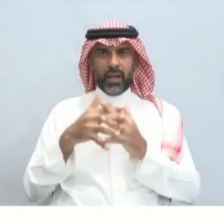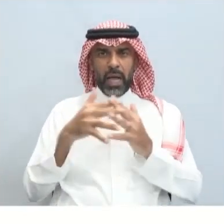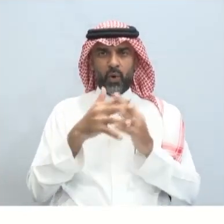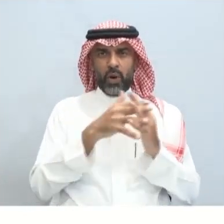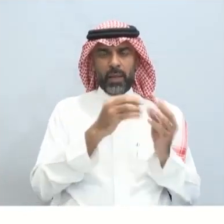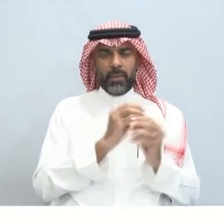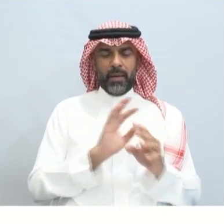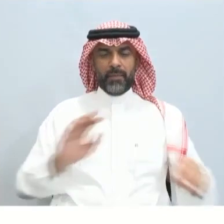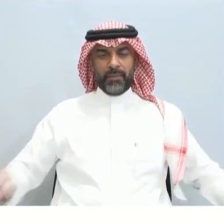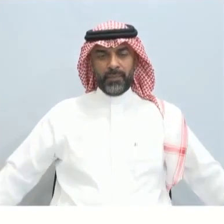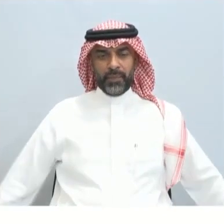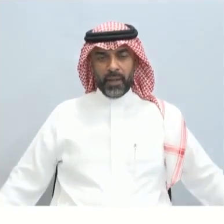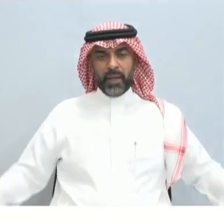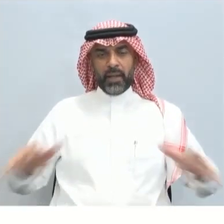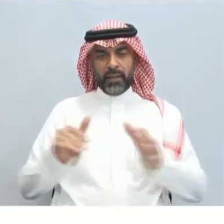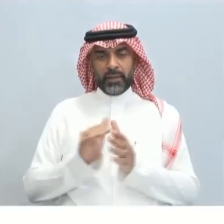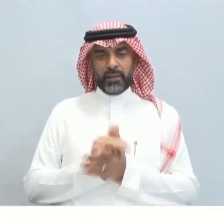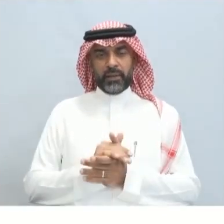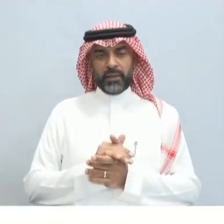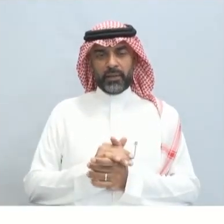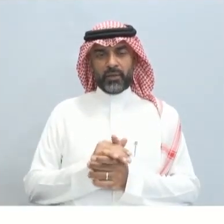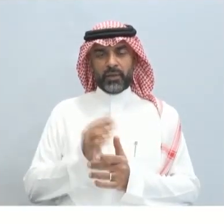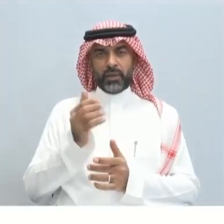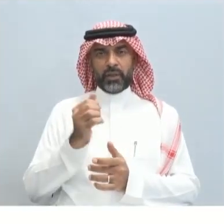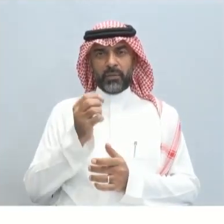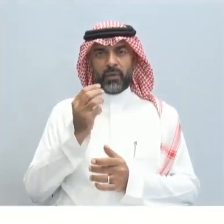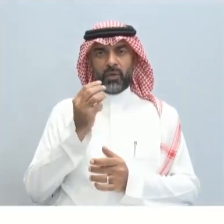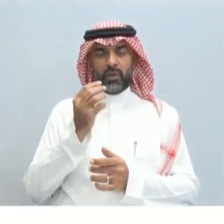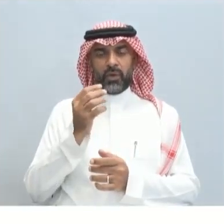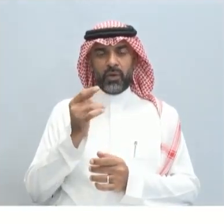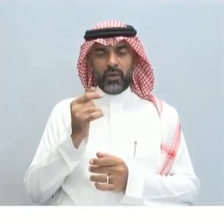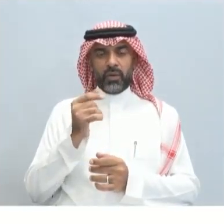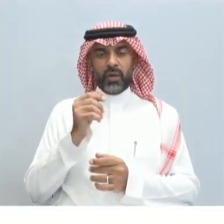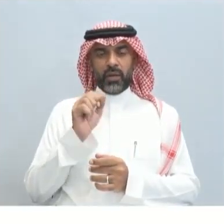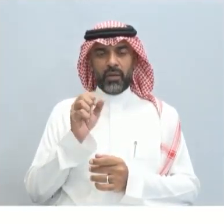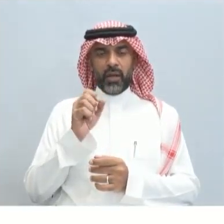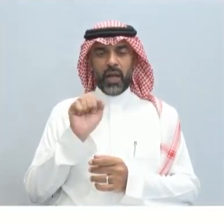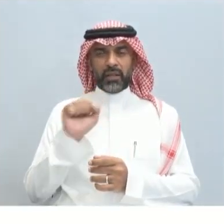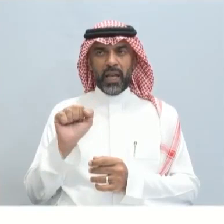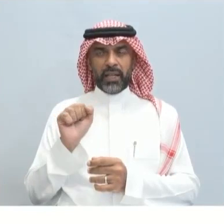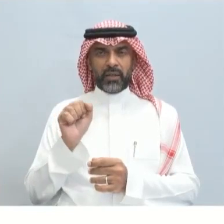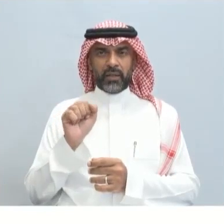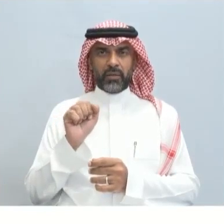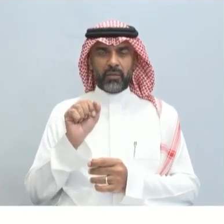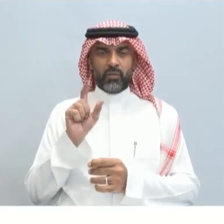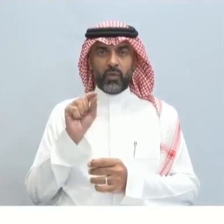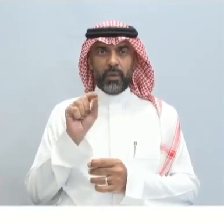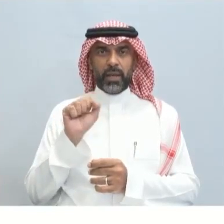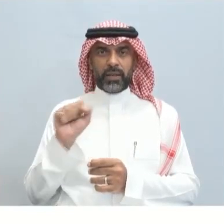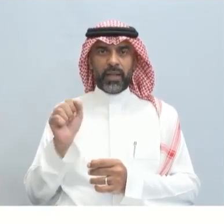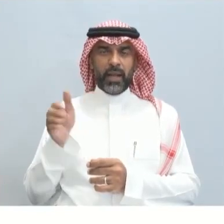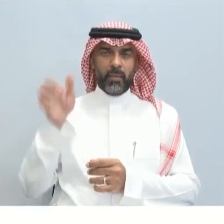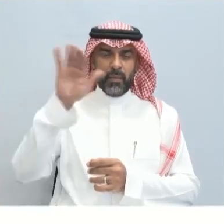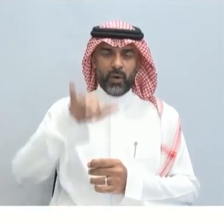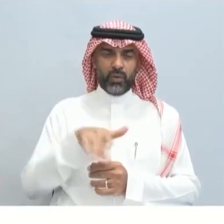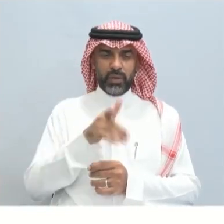اذكر كل من الخصائص المميزه للموجه ووضح كل منها اذا اهم الخصائص المميزه